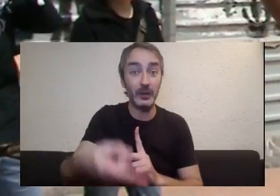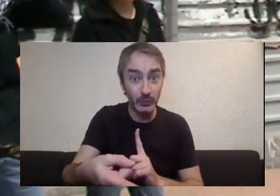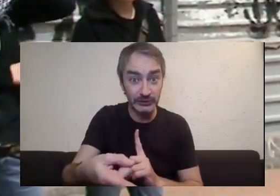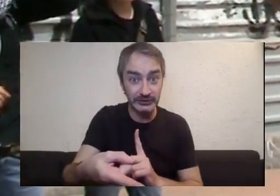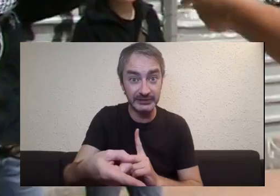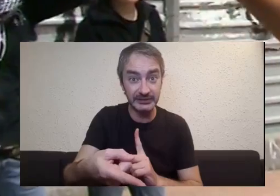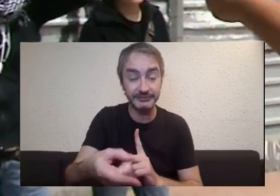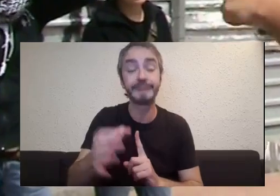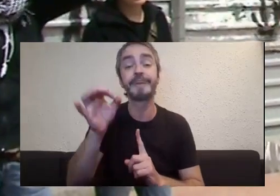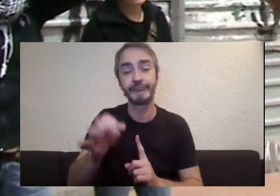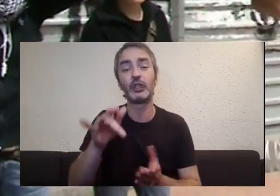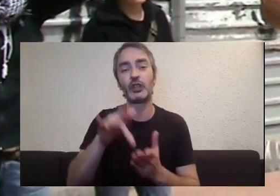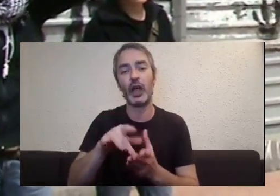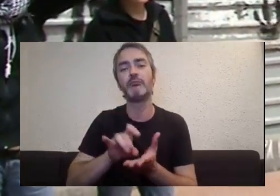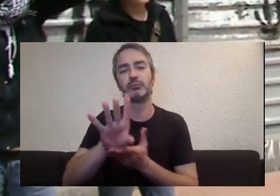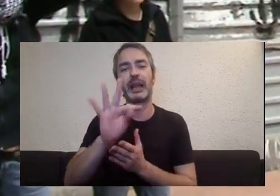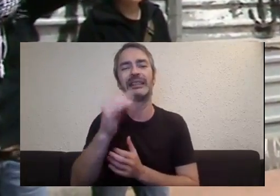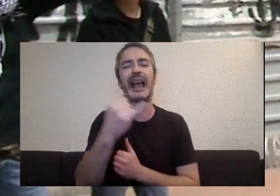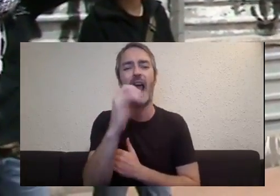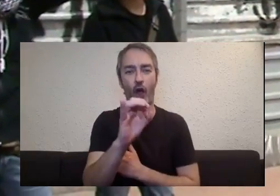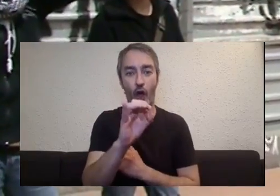rotllo el mateix dia, però 2 anys després, una història així,